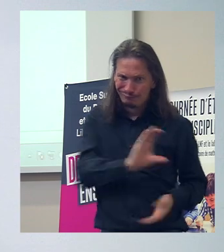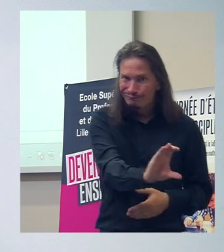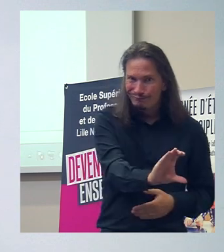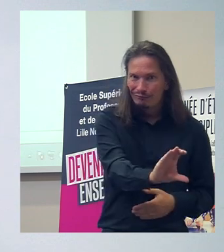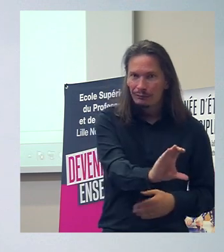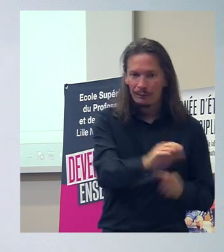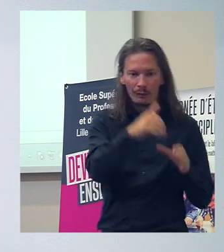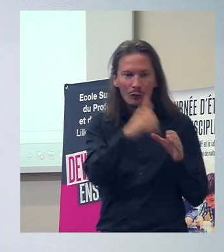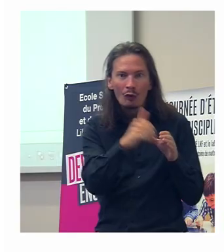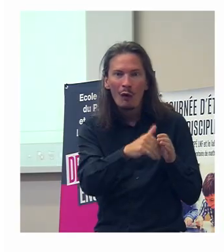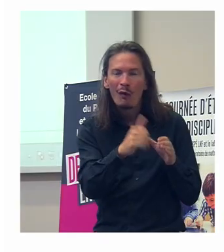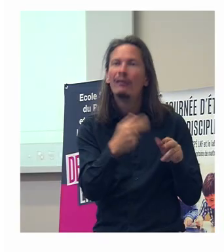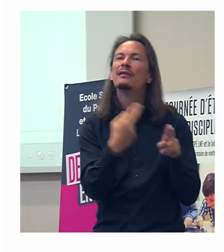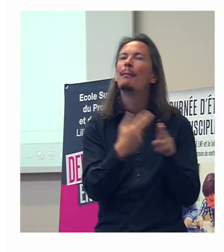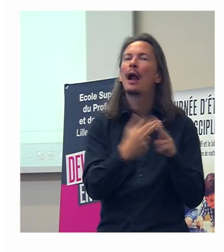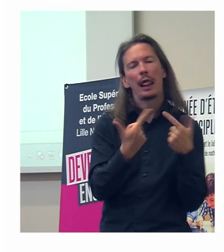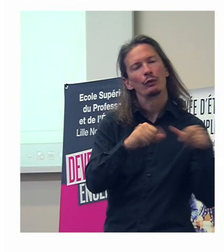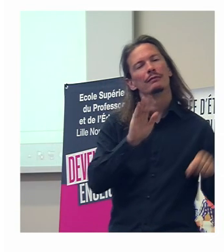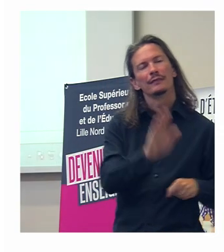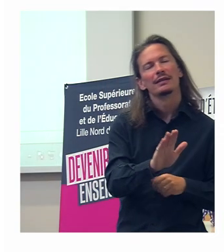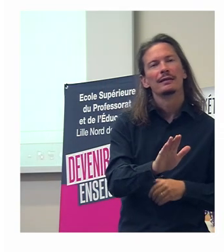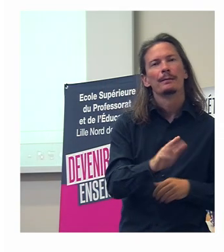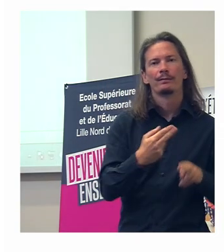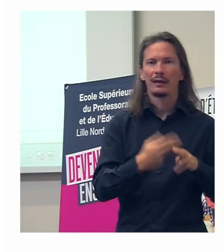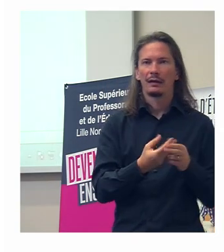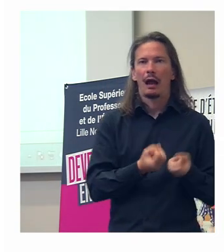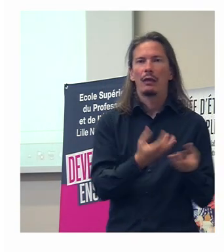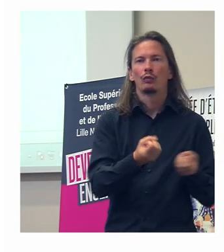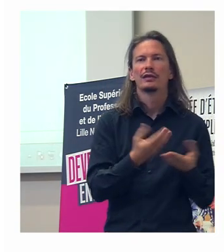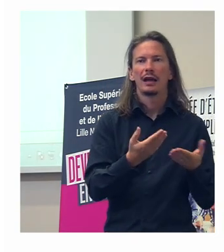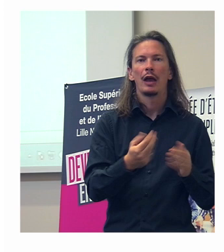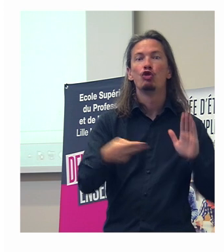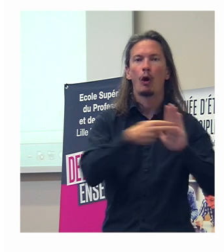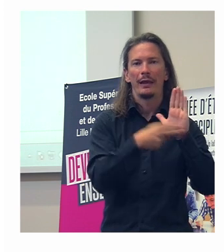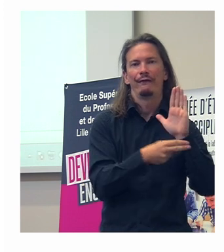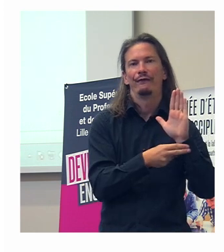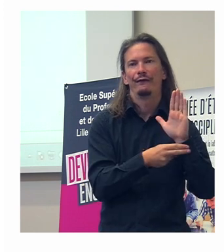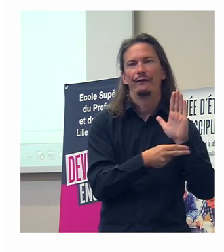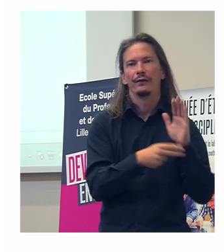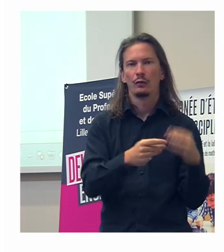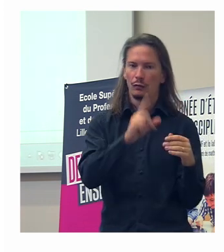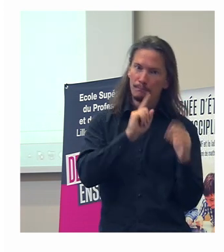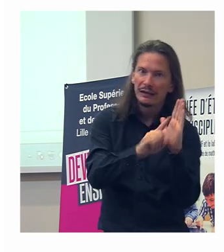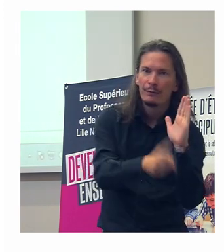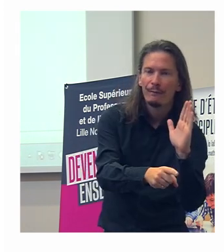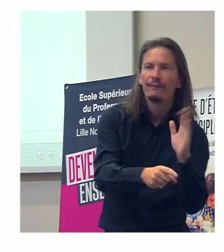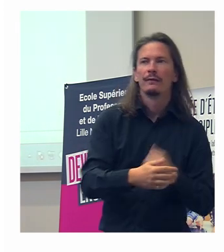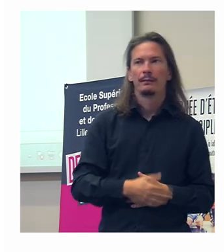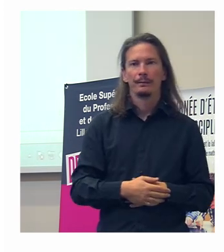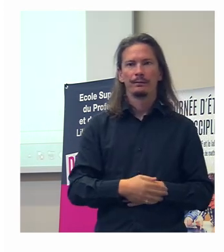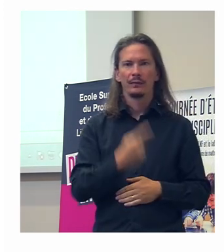constitué d'énoncés qu'on appelle sur le plan linguistique des énoncés normatifs et prescriptifs, c'est-à-dire